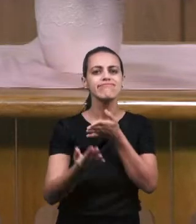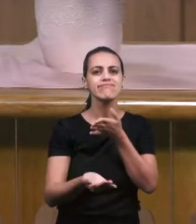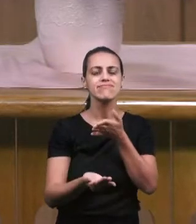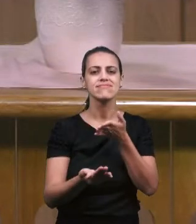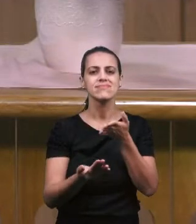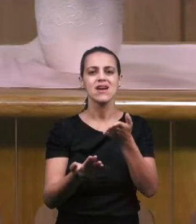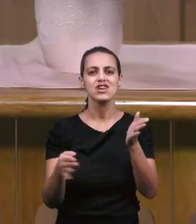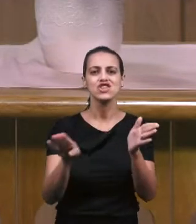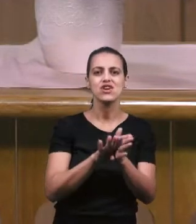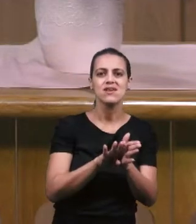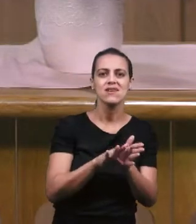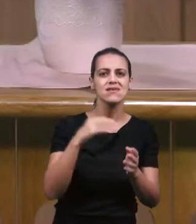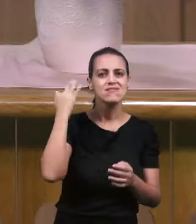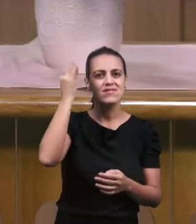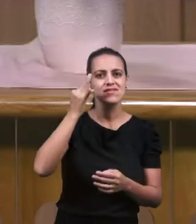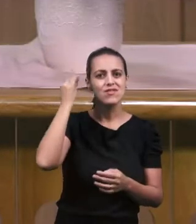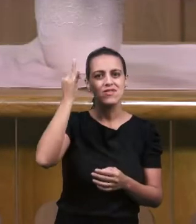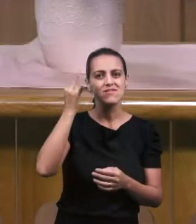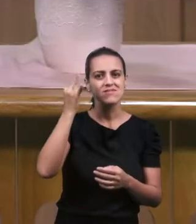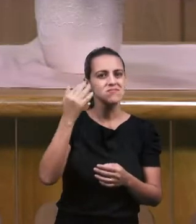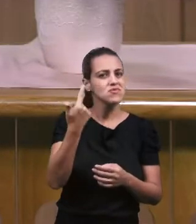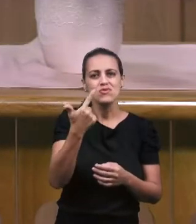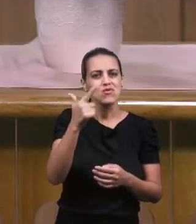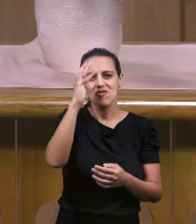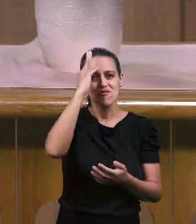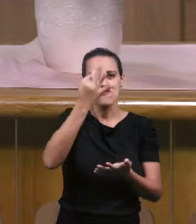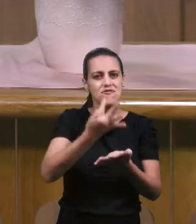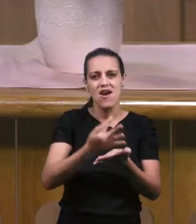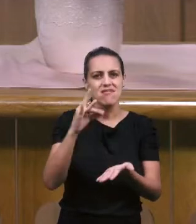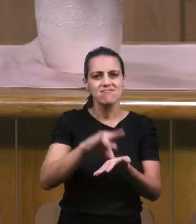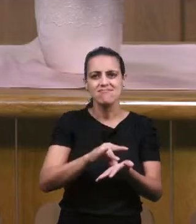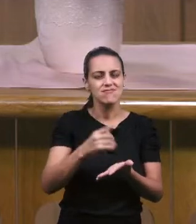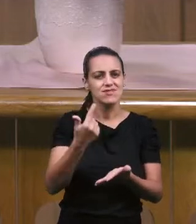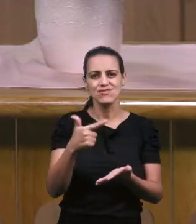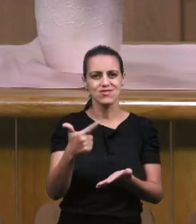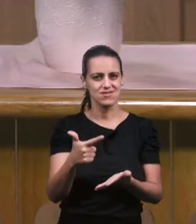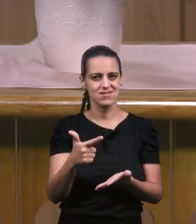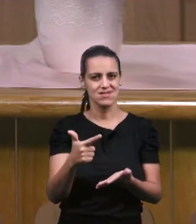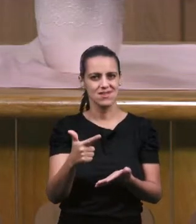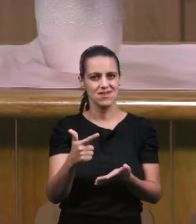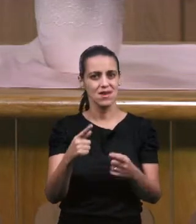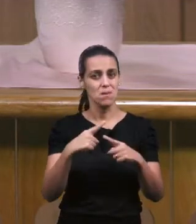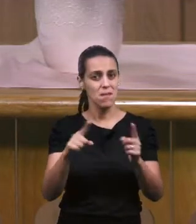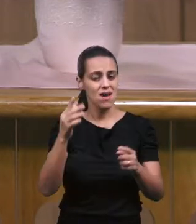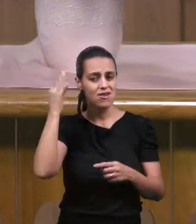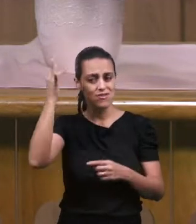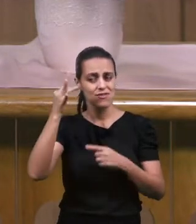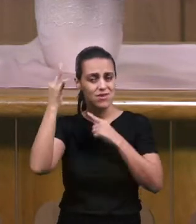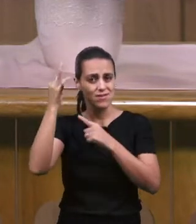qui n'avaient pas reçu une foi genuine, mais qui croyaient